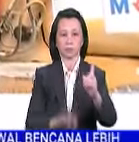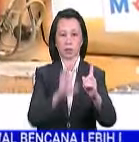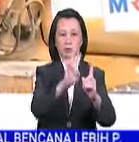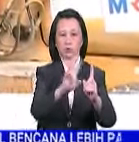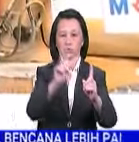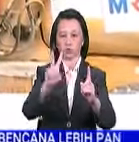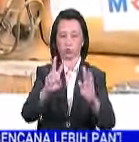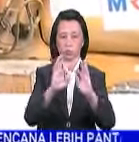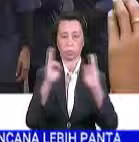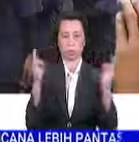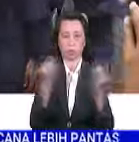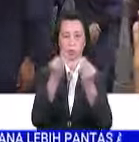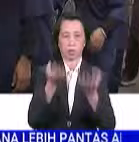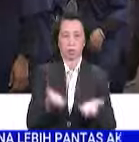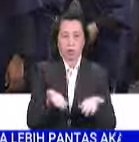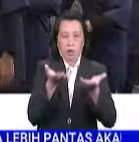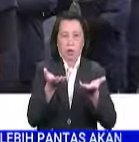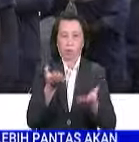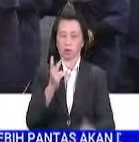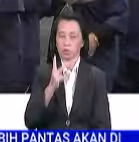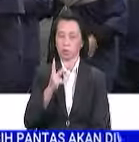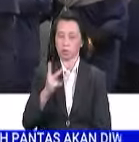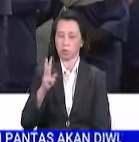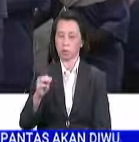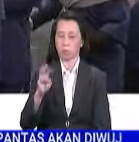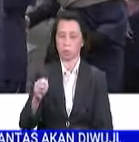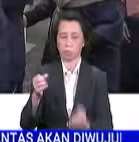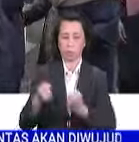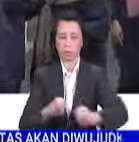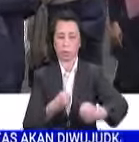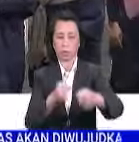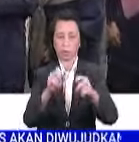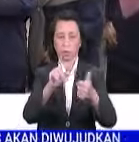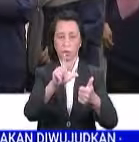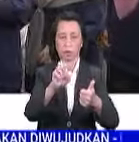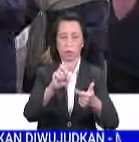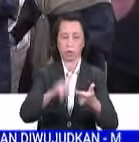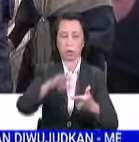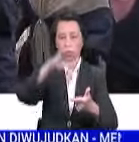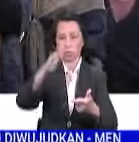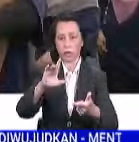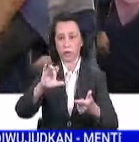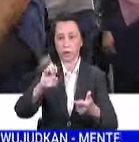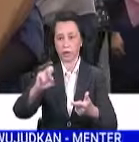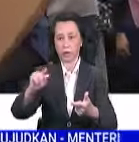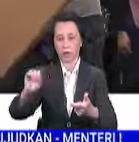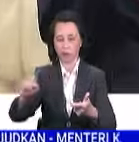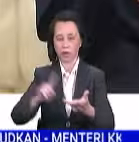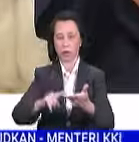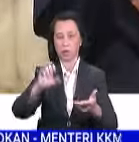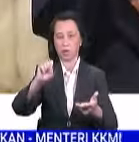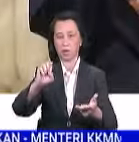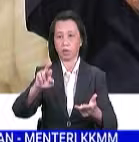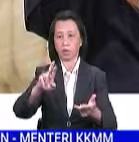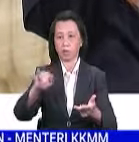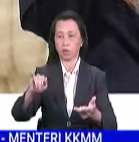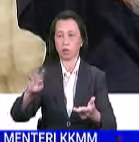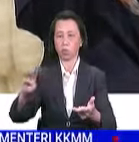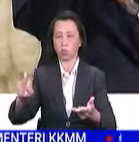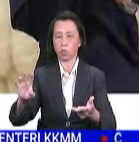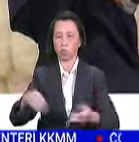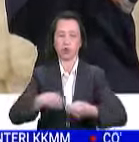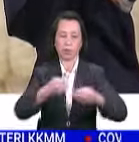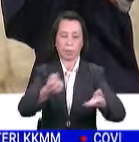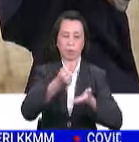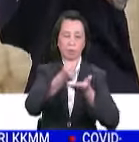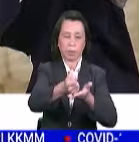172 keluarga angkat KKMM di Kampung Sungai Lui, Bukit Canggang dan Taman Sri Muda telah menerima bantuan barangan